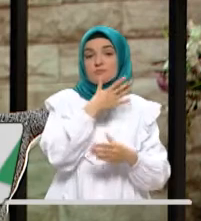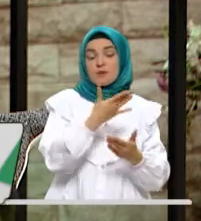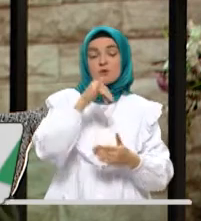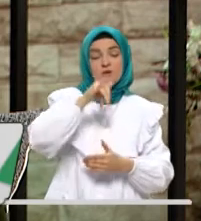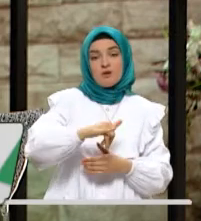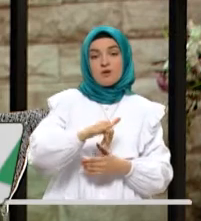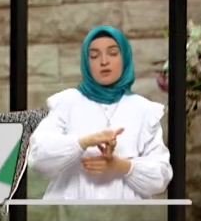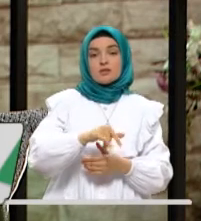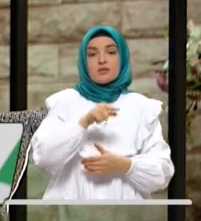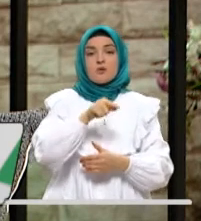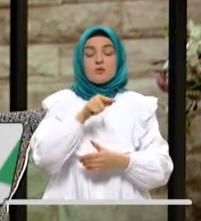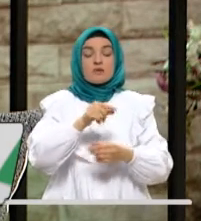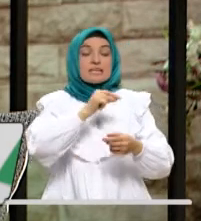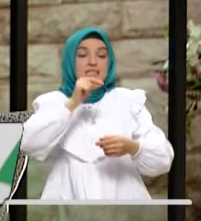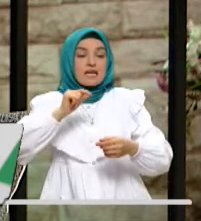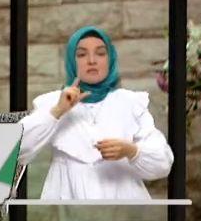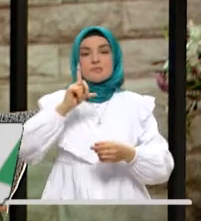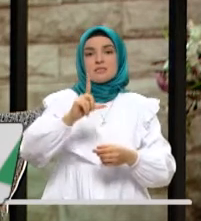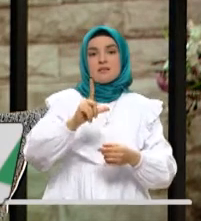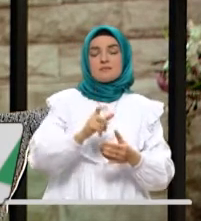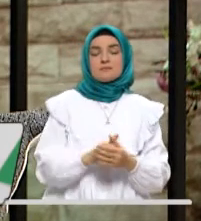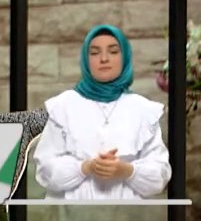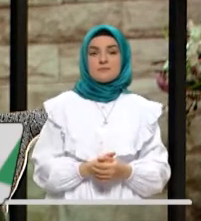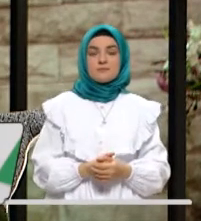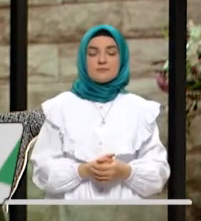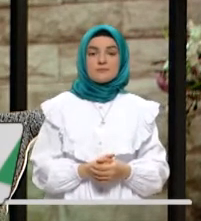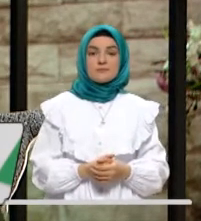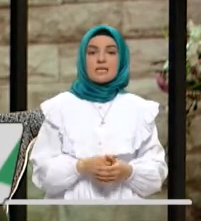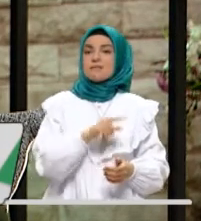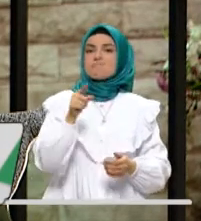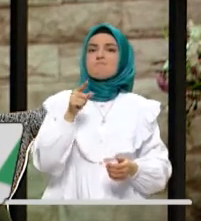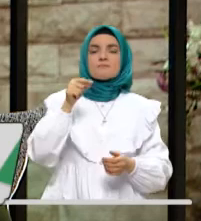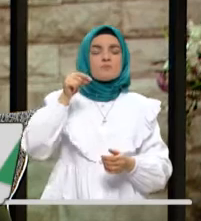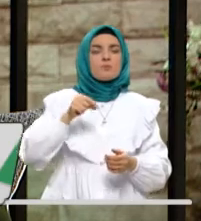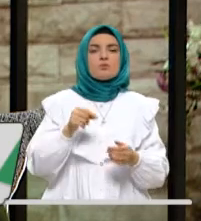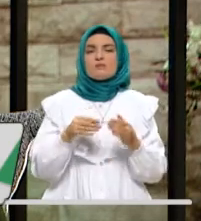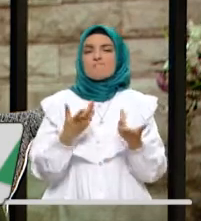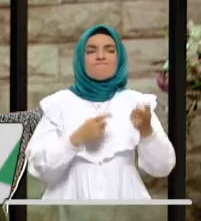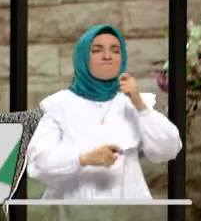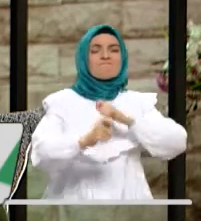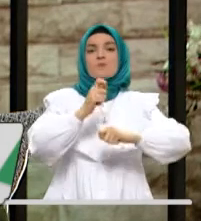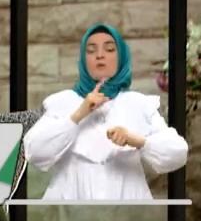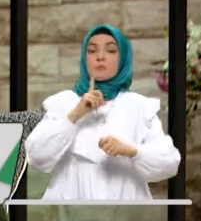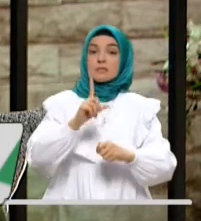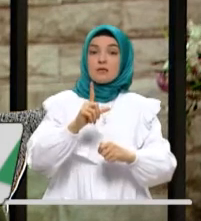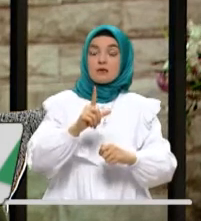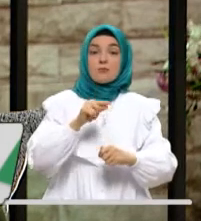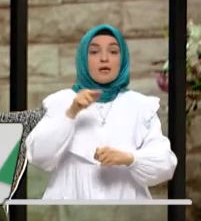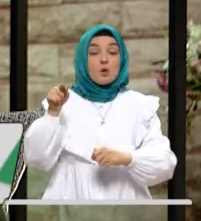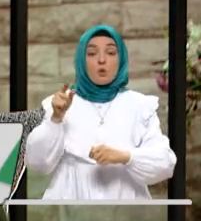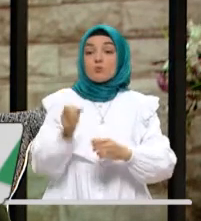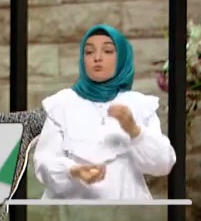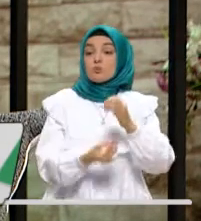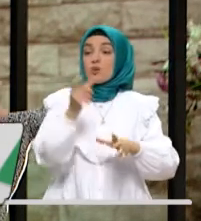Yani formülünü açığa aşikar etmemek için anyonik yazmak zorunda. Siz burada nasıl davranmanız lazım? Ya üreticiyi